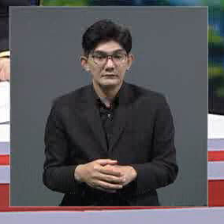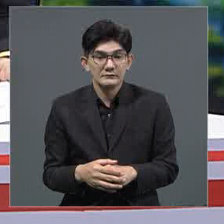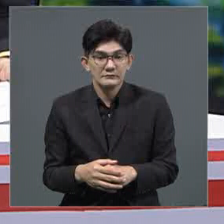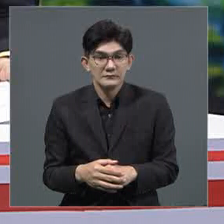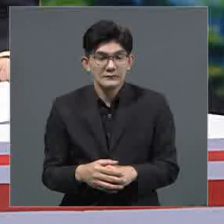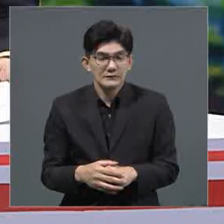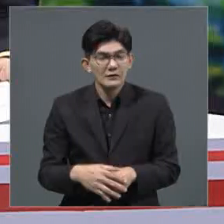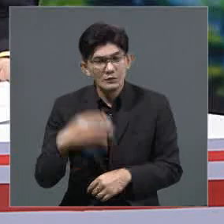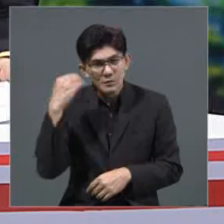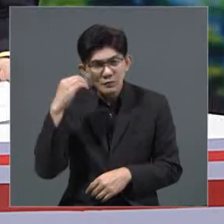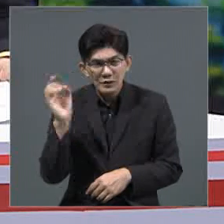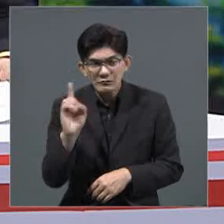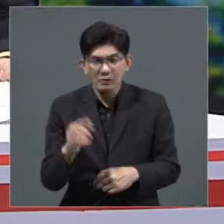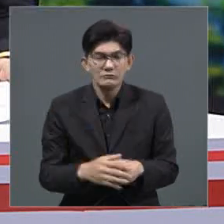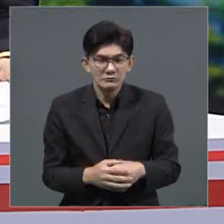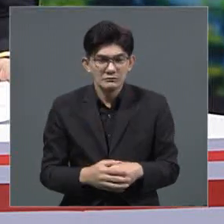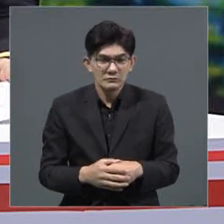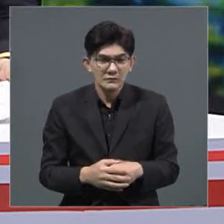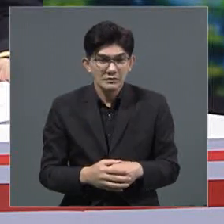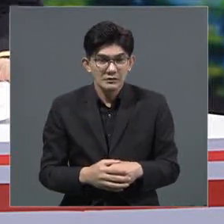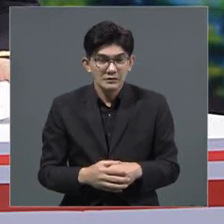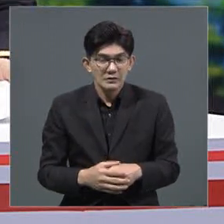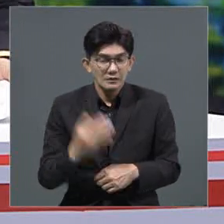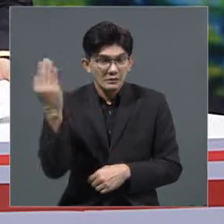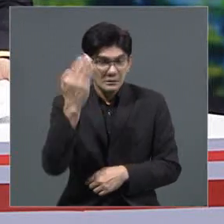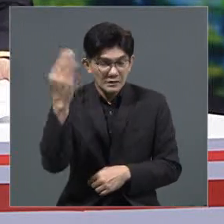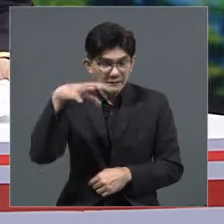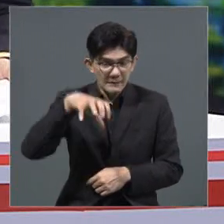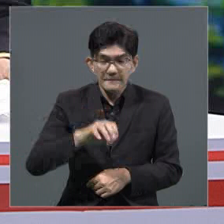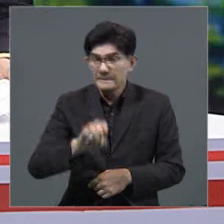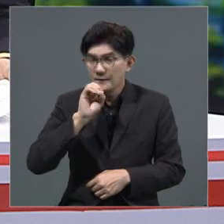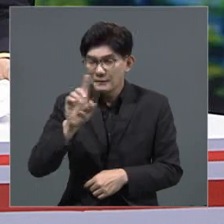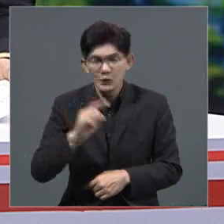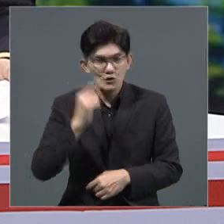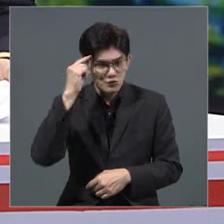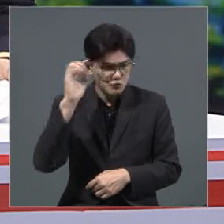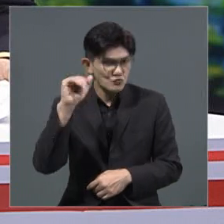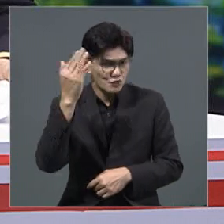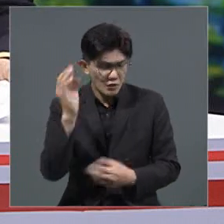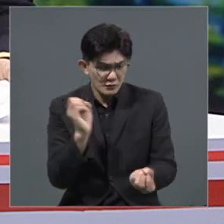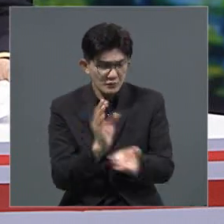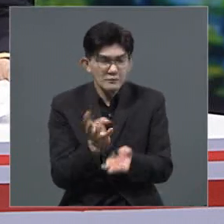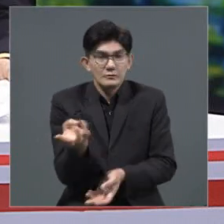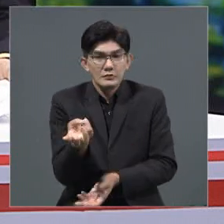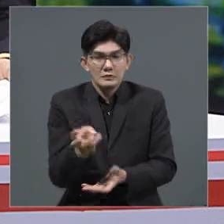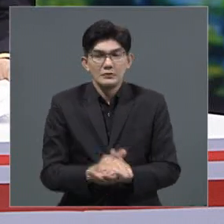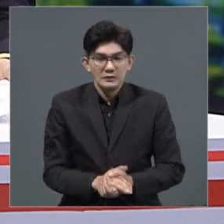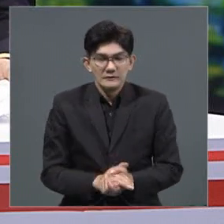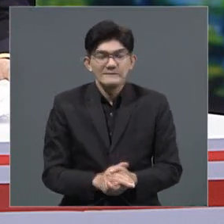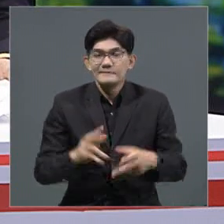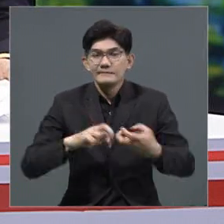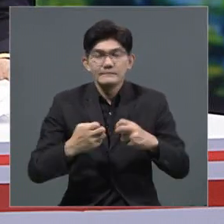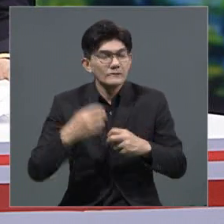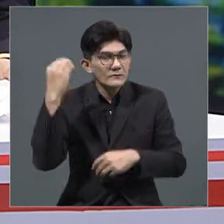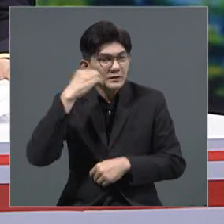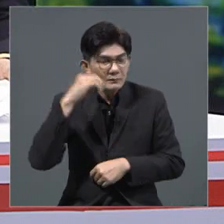เหมือนทุกครั้งในช่วงของสถานีอาการ NBTคุณจันทิมาจะบอกว่าคือรู้ก่อนผลกระทบย่อมน้อยกว่าถูกมั้ยฮะทีนี้ปัญหาทุก